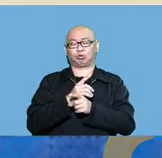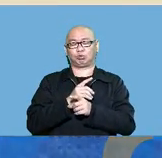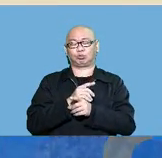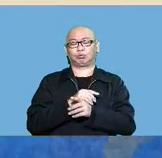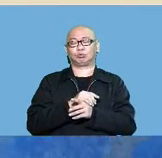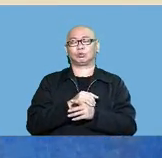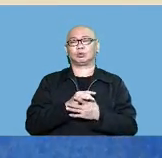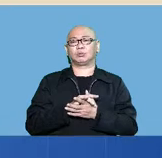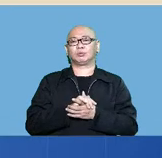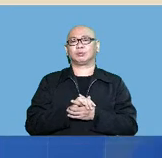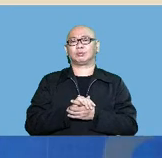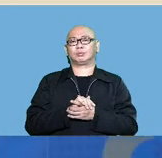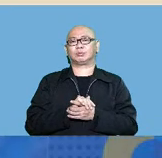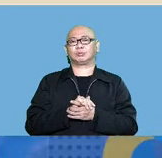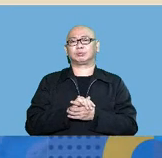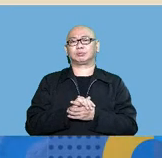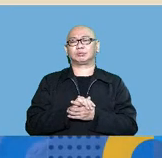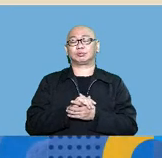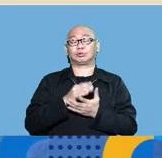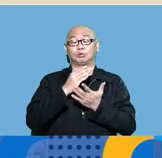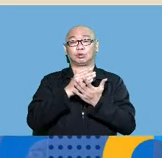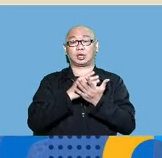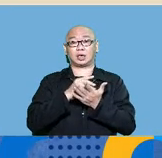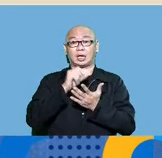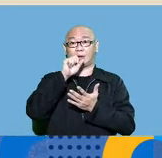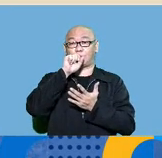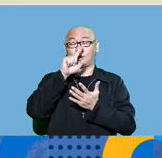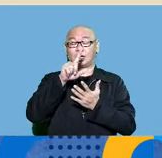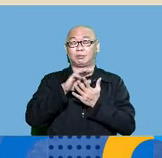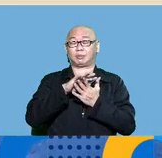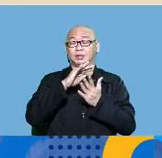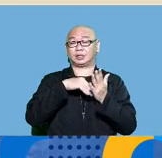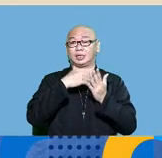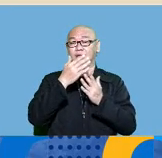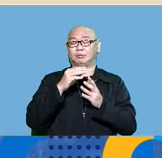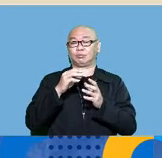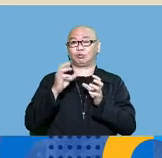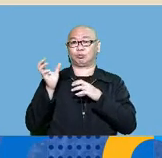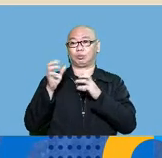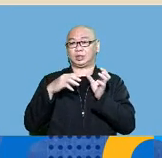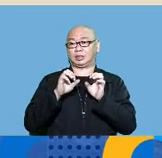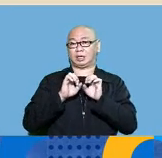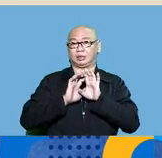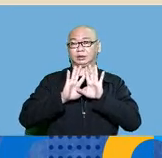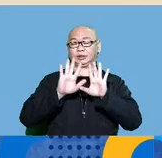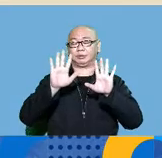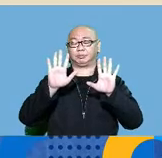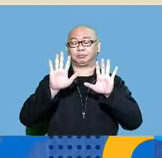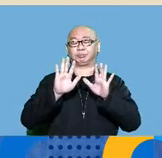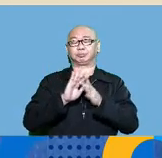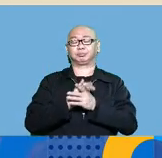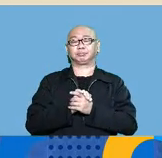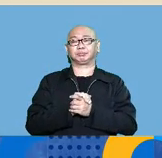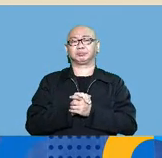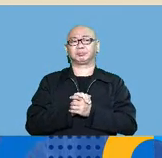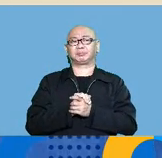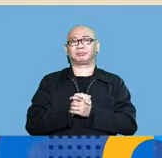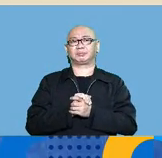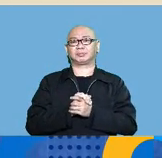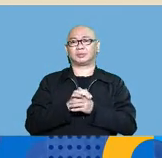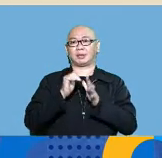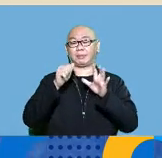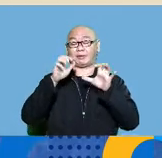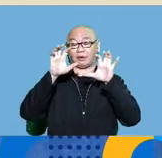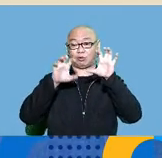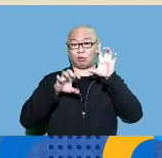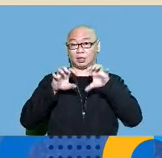kelima penyusunan laporan dan presentasi publikasi hasil project. Yang keenam evaluasi